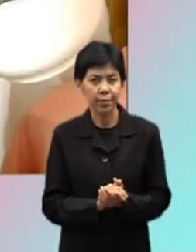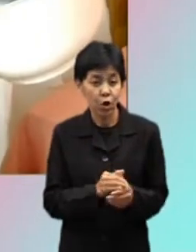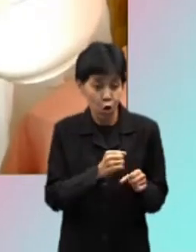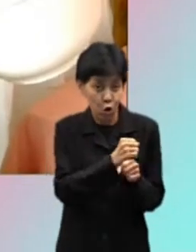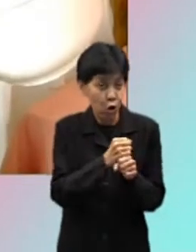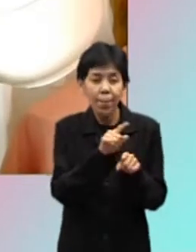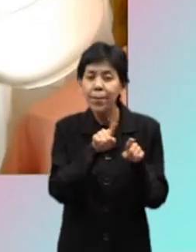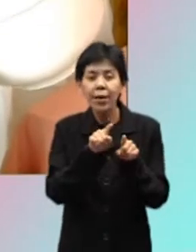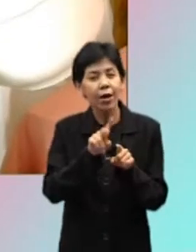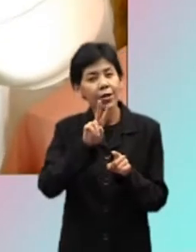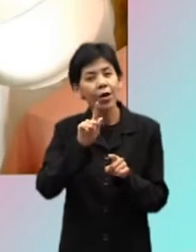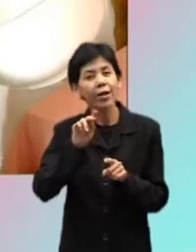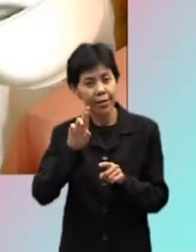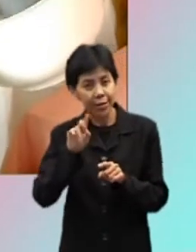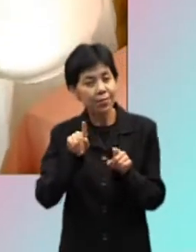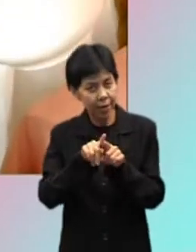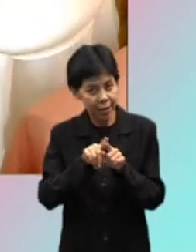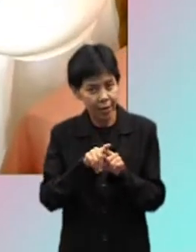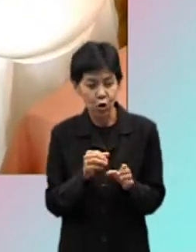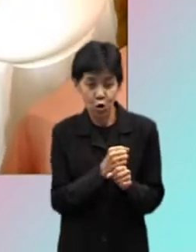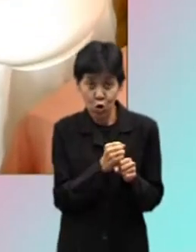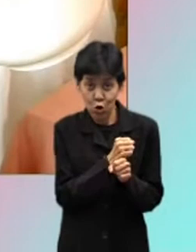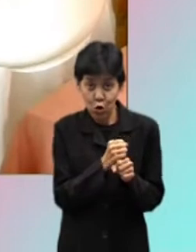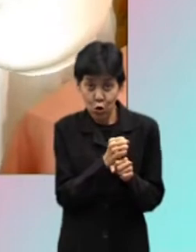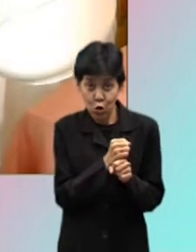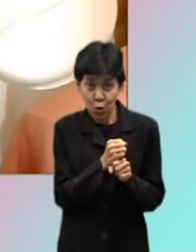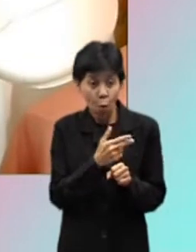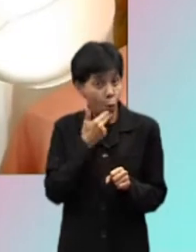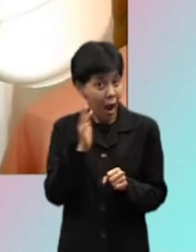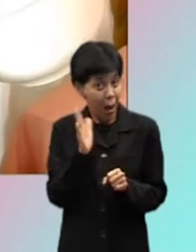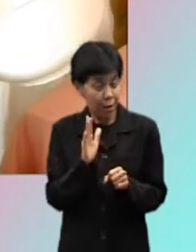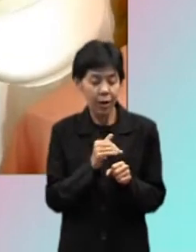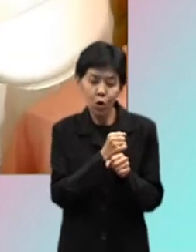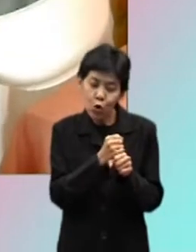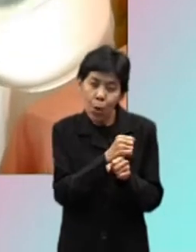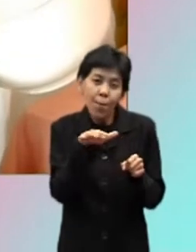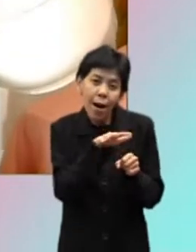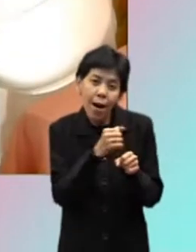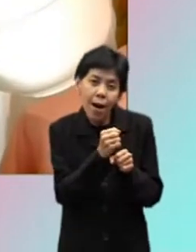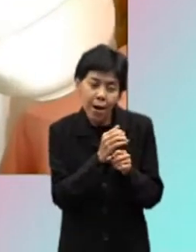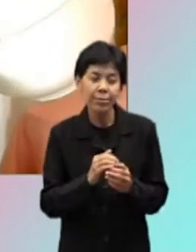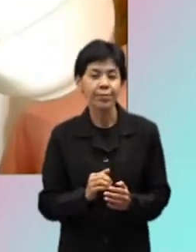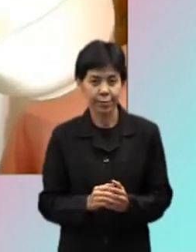ม2 ลิตรนะคะนมสดๆ2 ลิตรไม่ใช่นมหวานนะคะ2 ลิตร